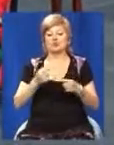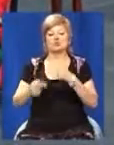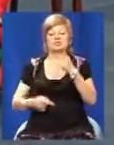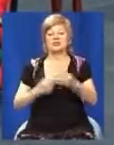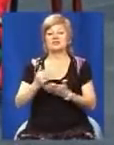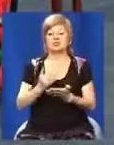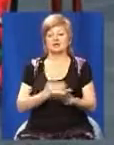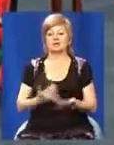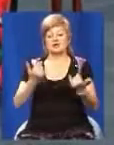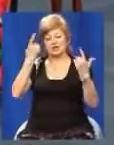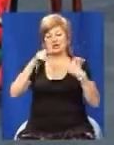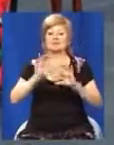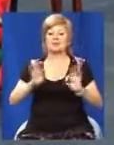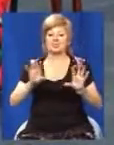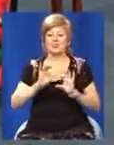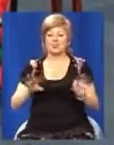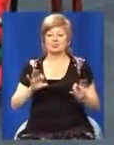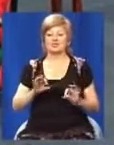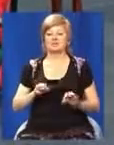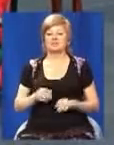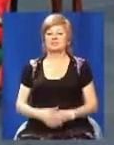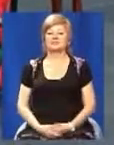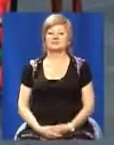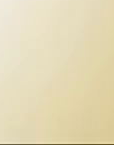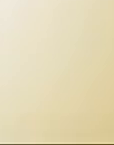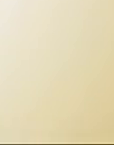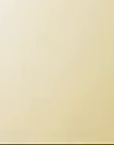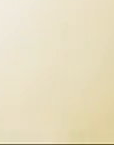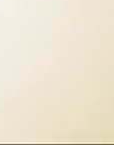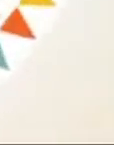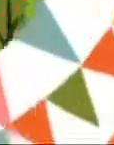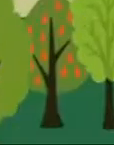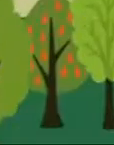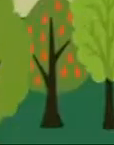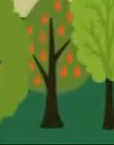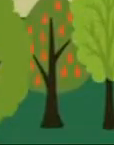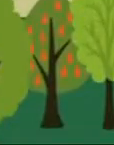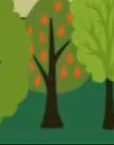програмі, а зараз мультик. Без нього вас ніколи ж не лишаємо, правда?